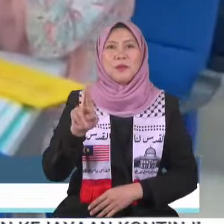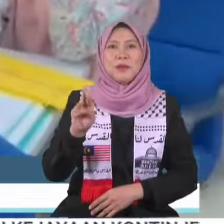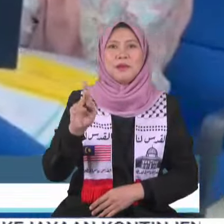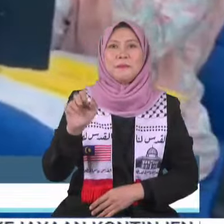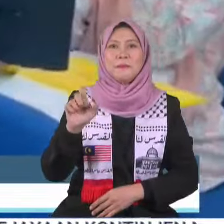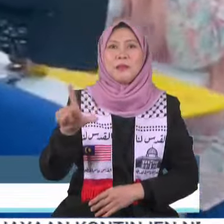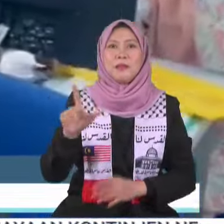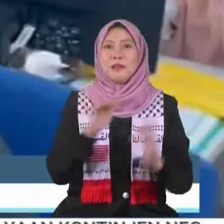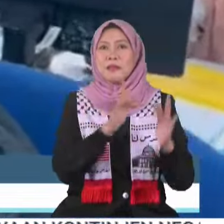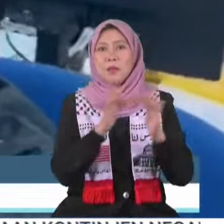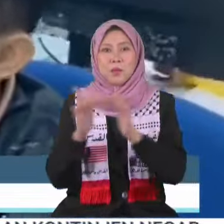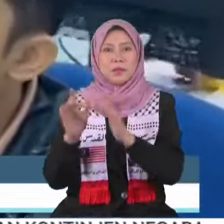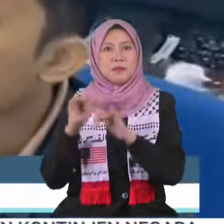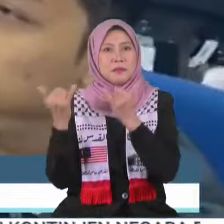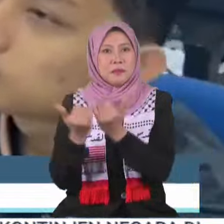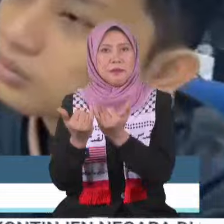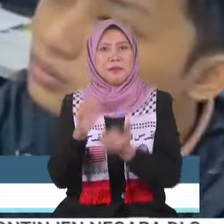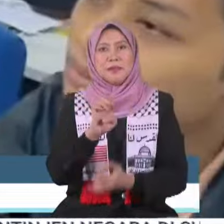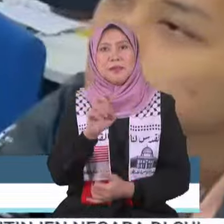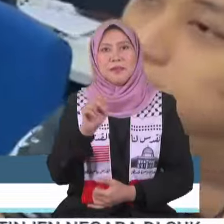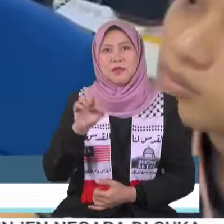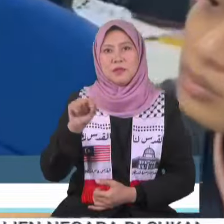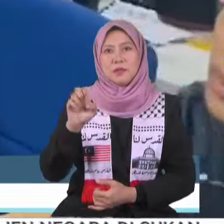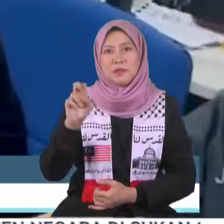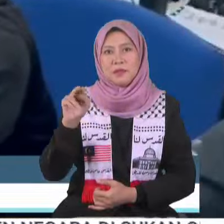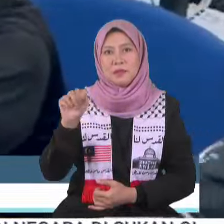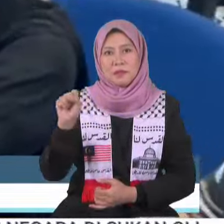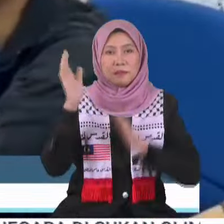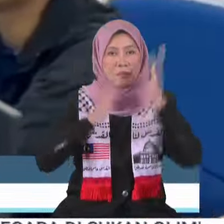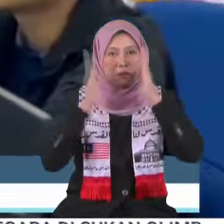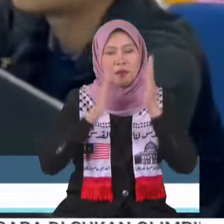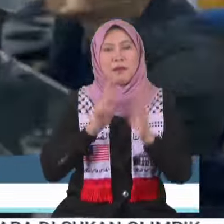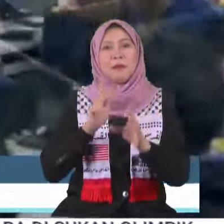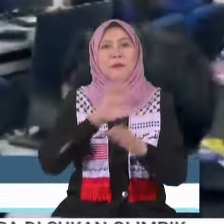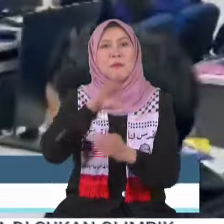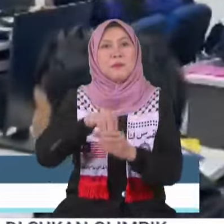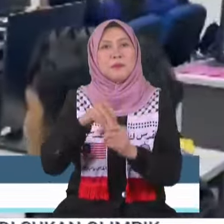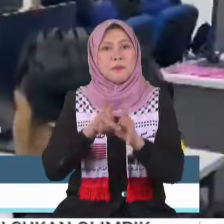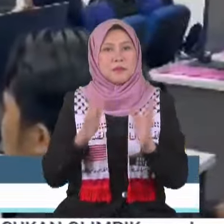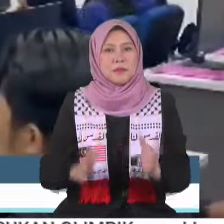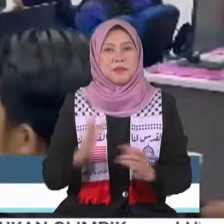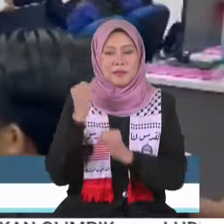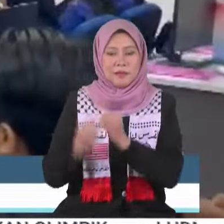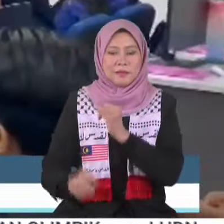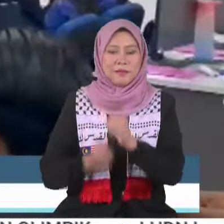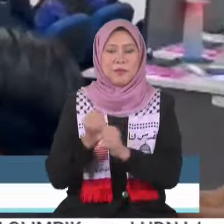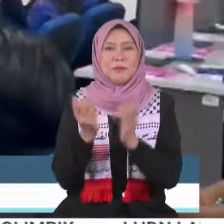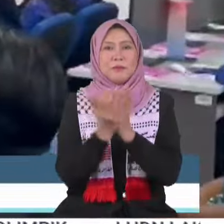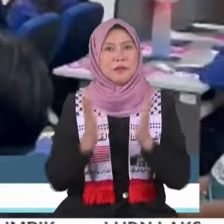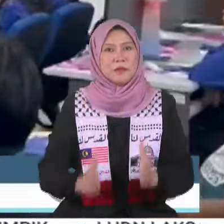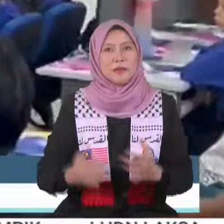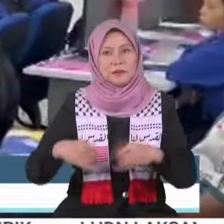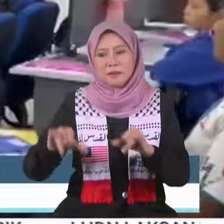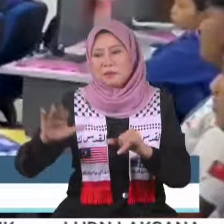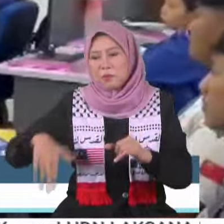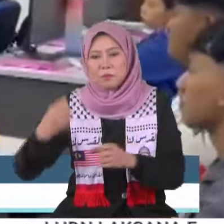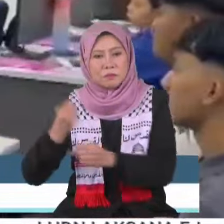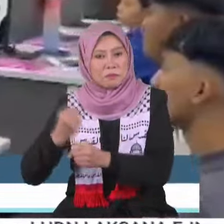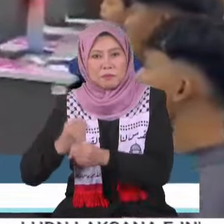Sdn Bhd dan Ingenious Malaysia ini melibatkan peserta dari pelajar tahun akhir kolej yang masih belum